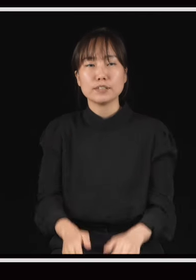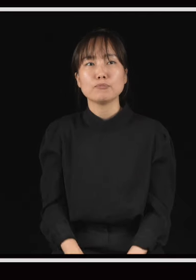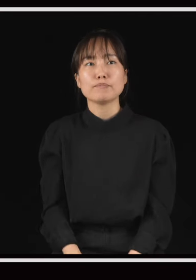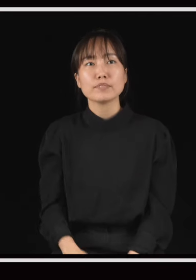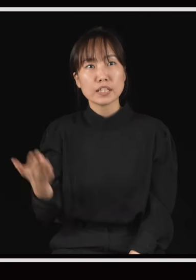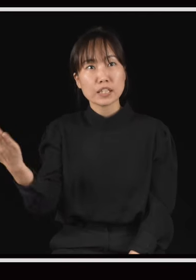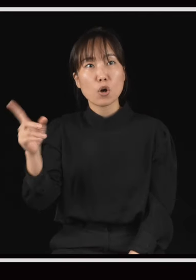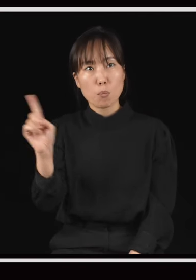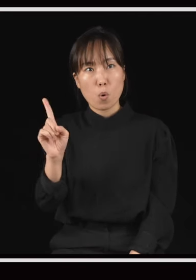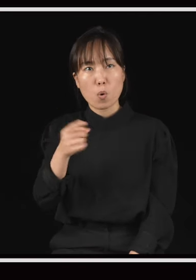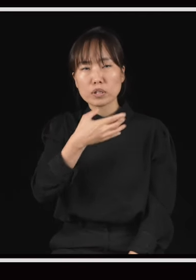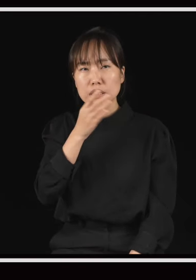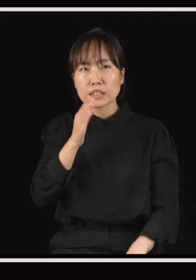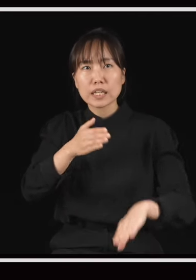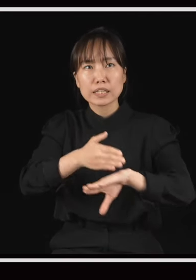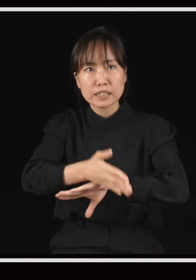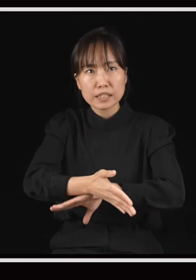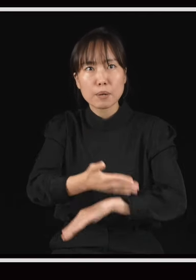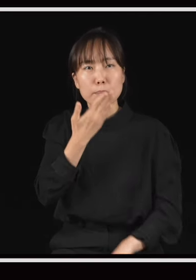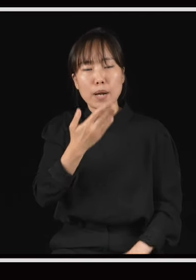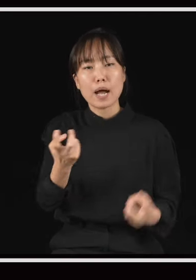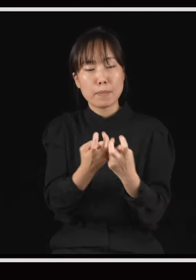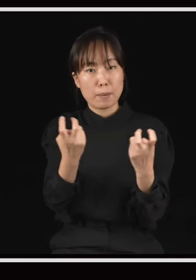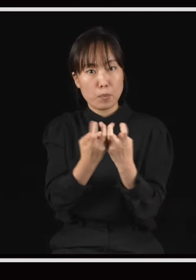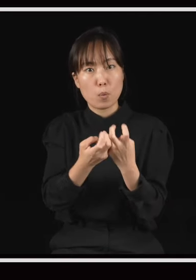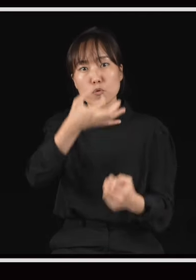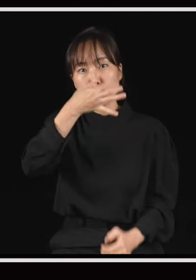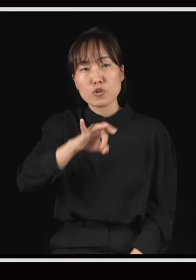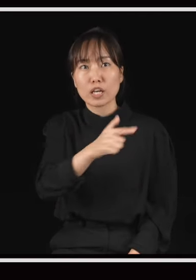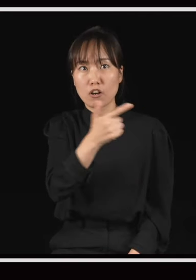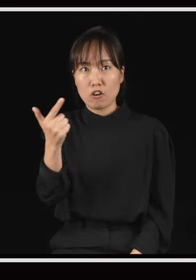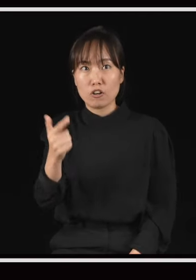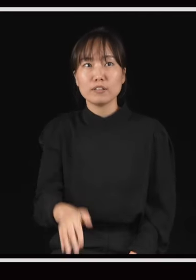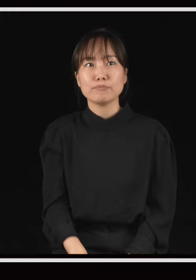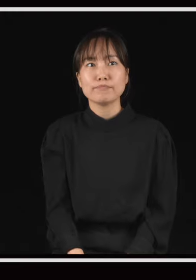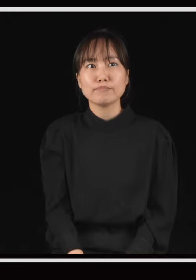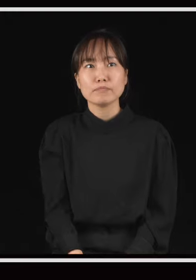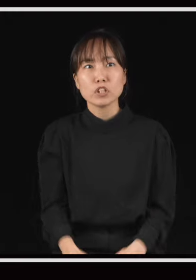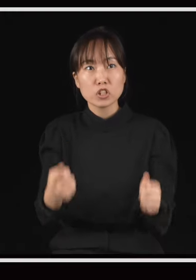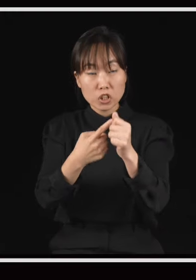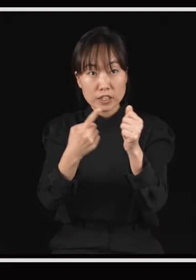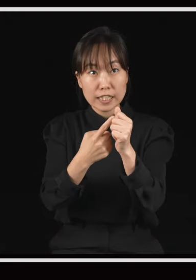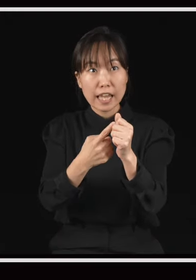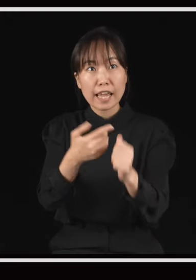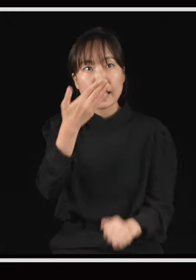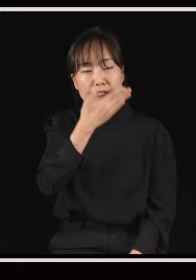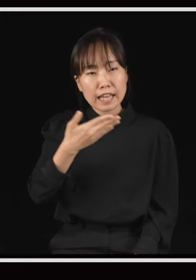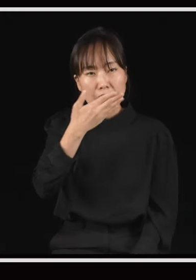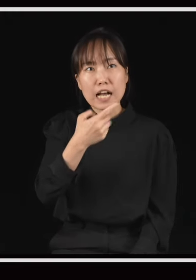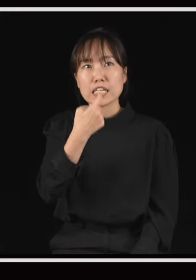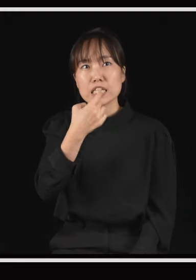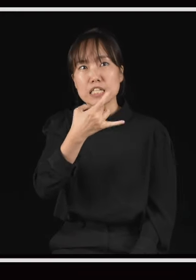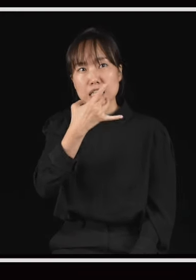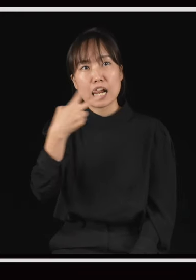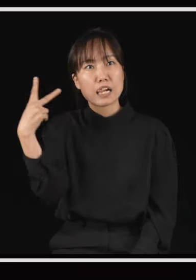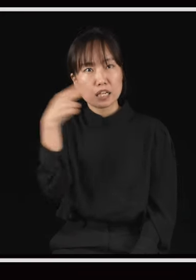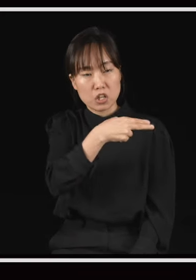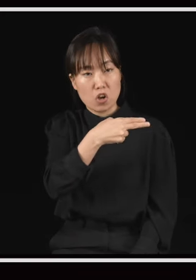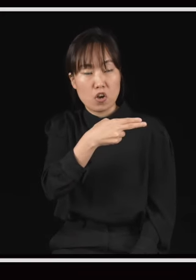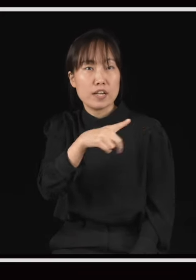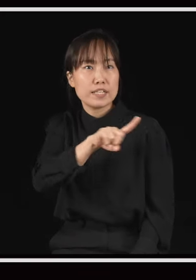뭐냐? 조금 더 빠르게 노화 속도를 느리게 만드는 방법이에요. 첫 번째, 그래서 단순당과 정제곡물을 제거하세요.